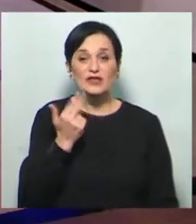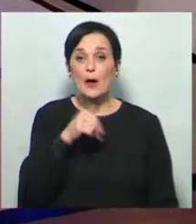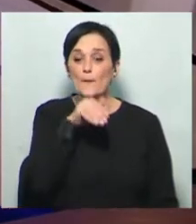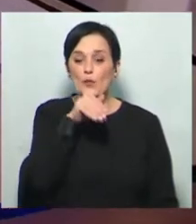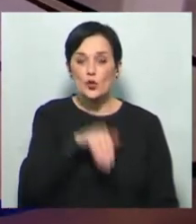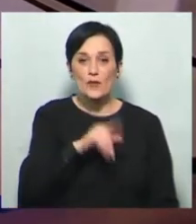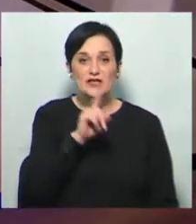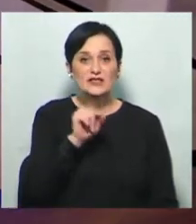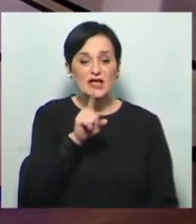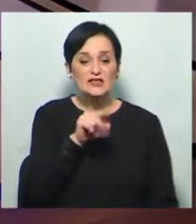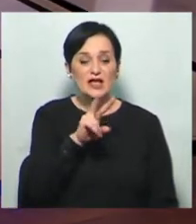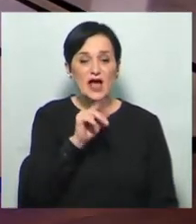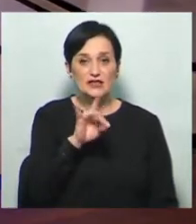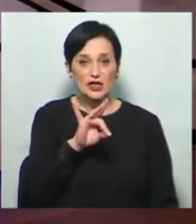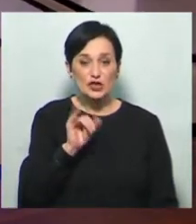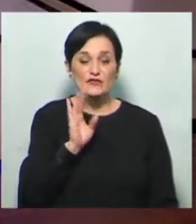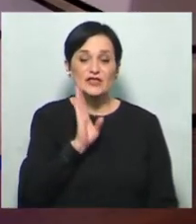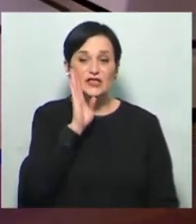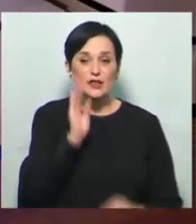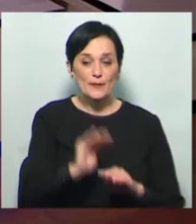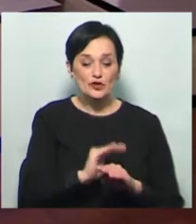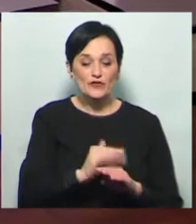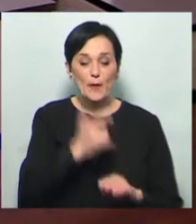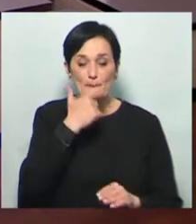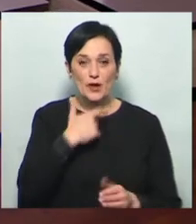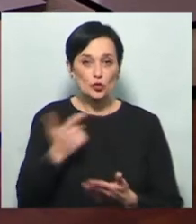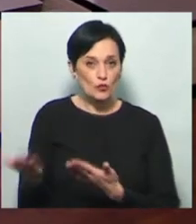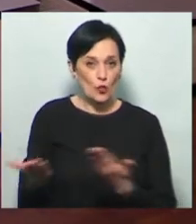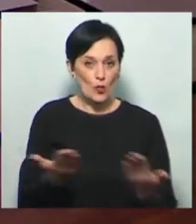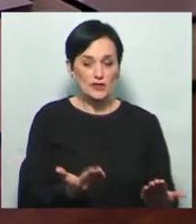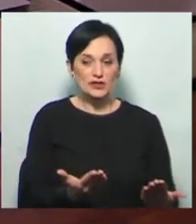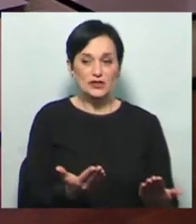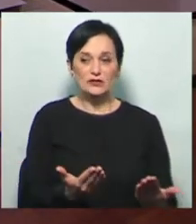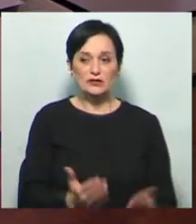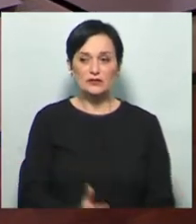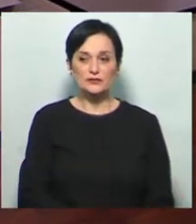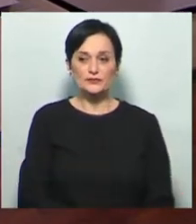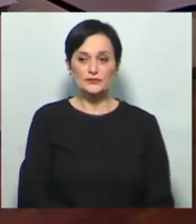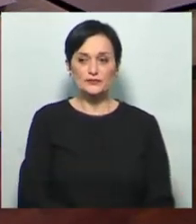პროფესორი ბატონი ზაზა ლაზარაშვილი. დილამშვიდობისა ბატონებო, მობრძანდით.